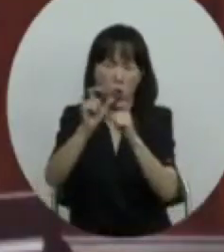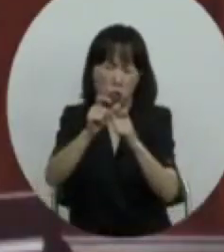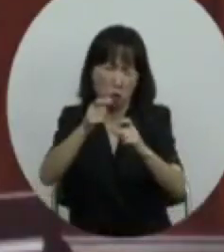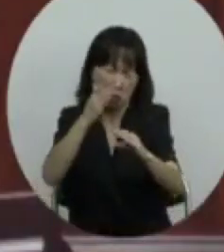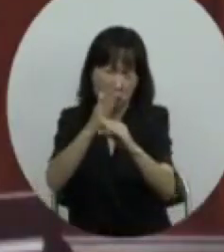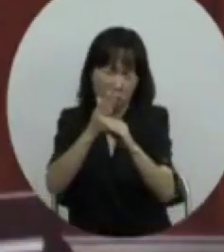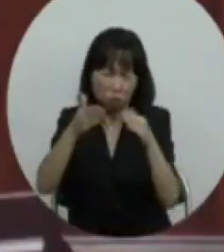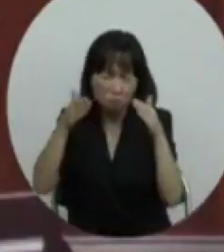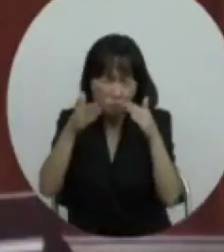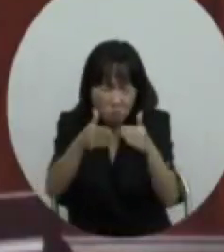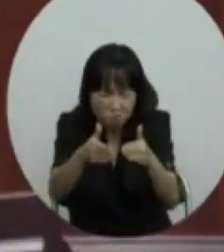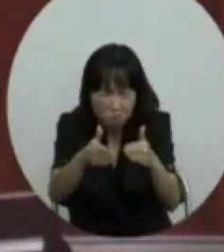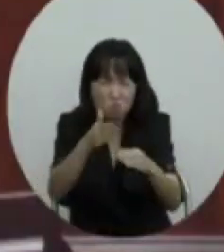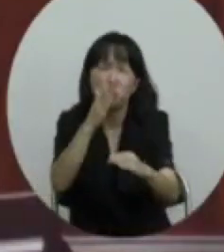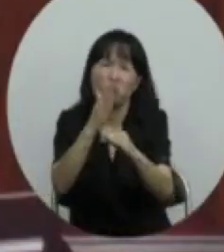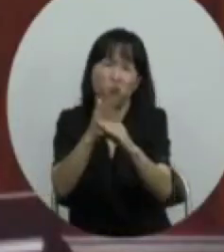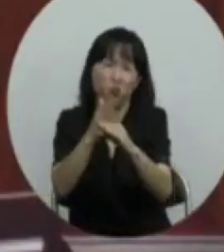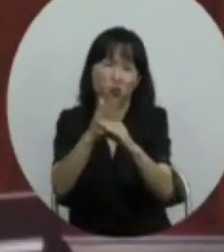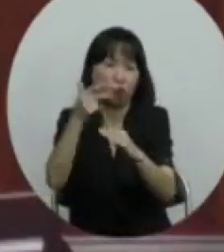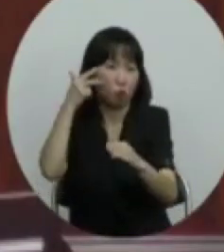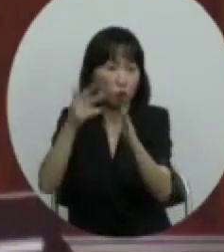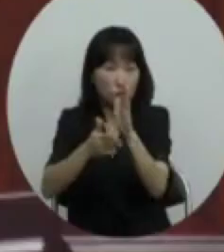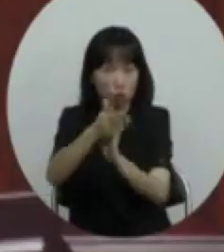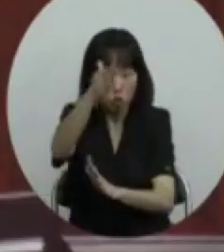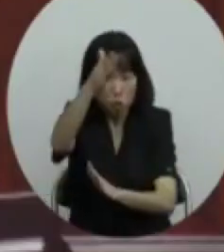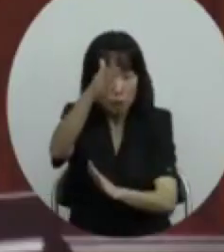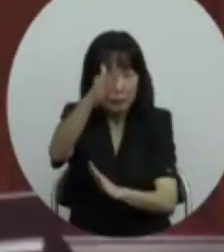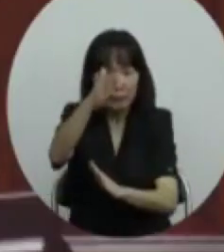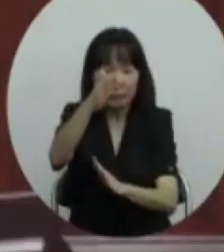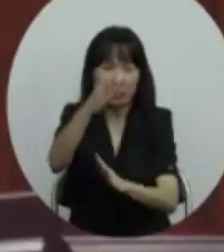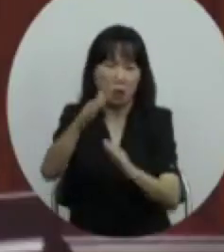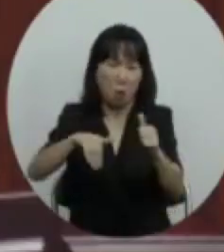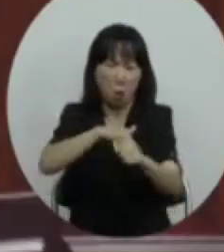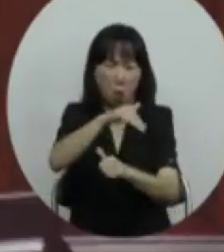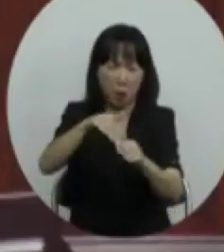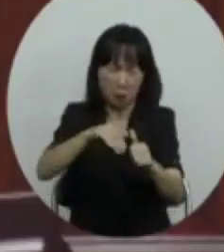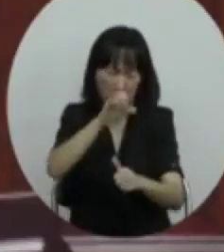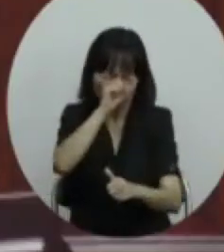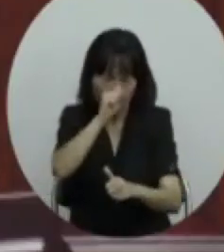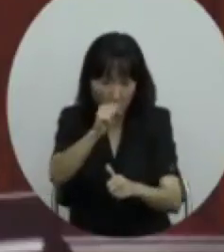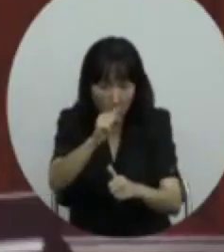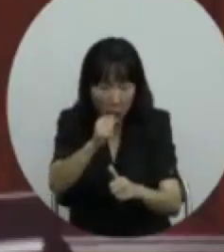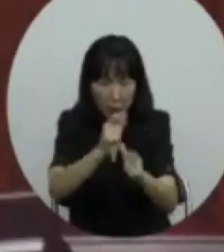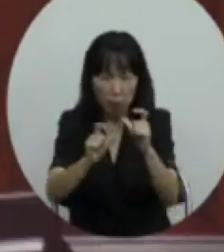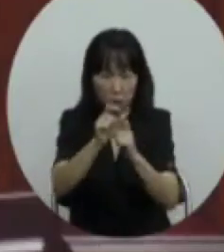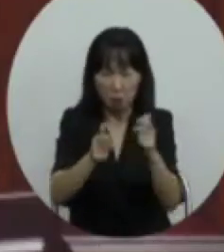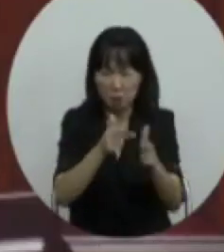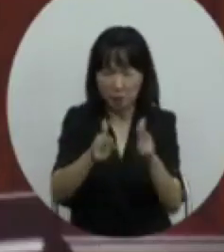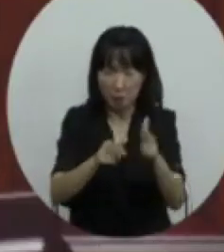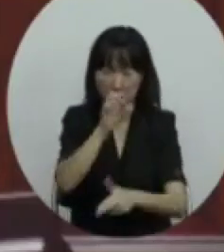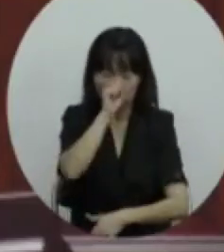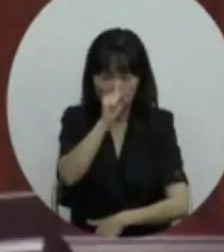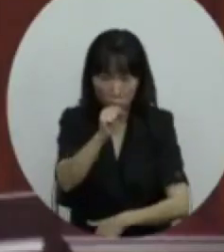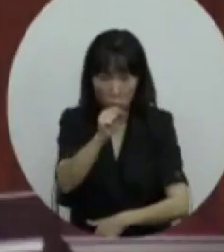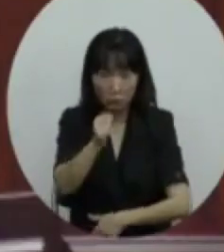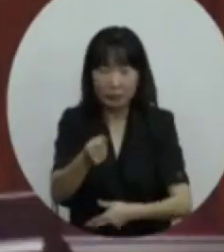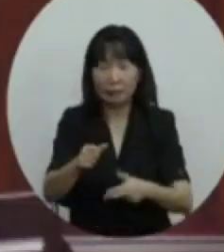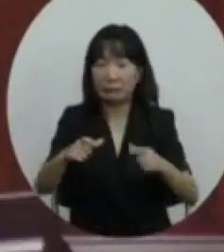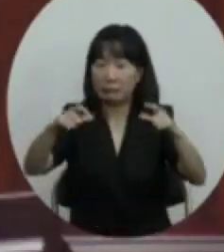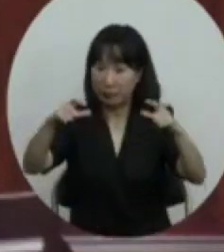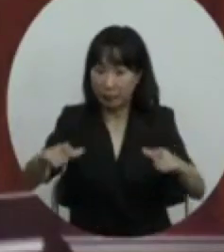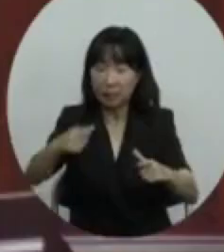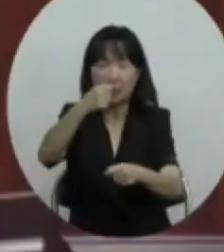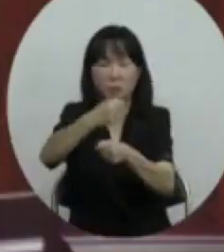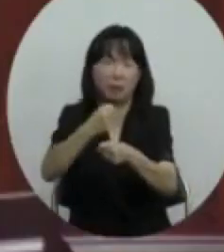주목받고 있습니다. 여주시는 친환경 첨단 기업 유치를 위해 16개소의 산업단지 조성을 추진